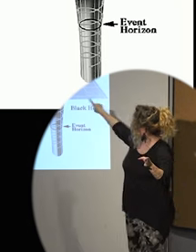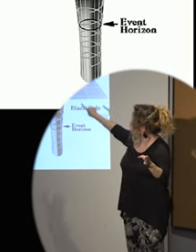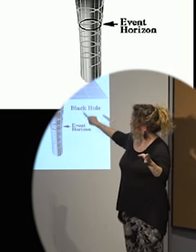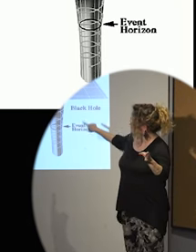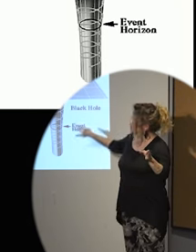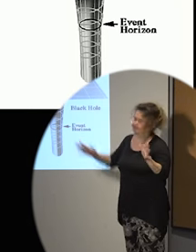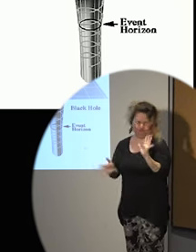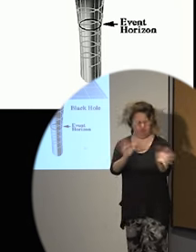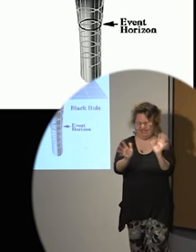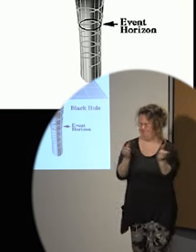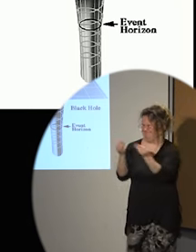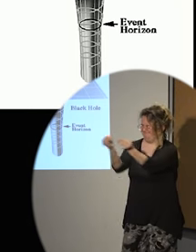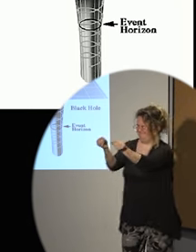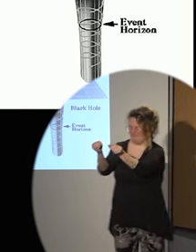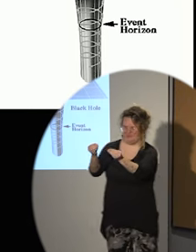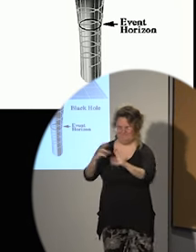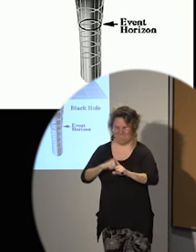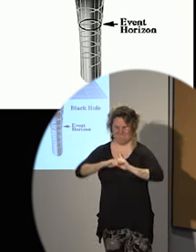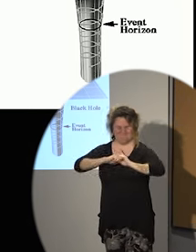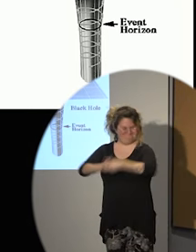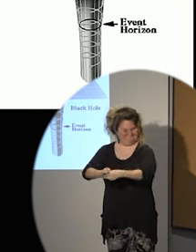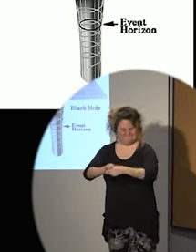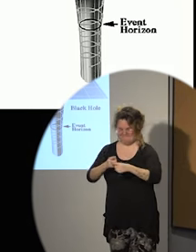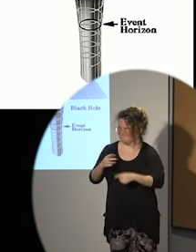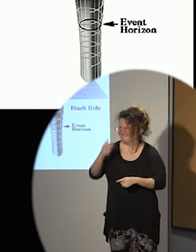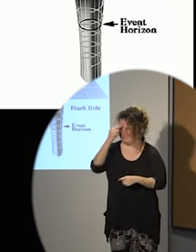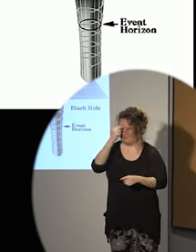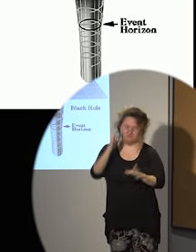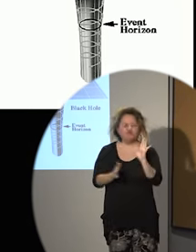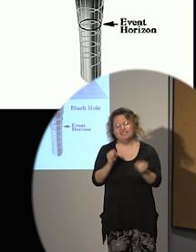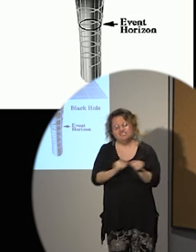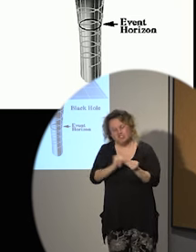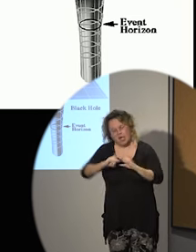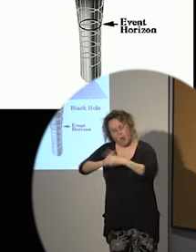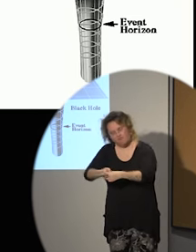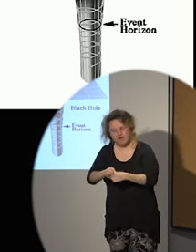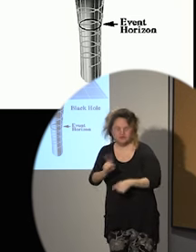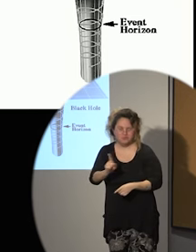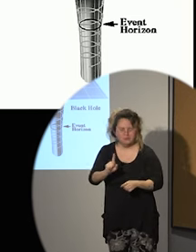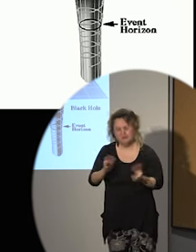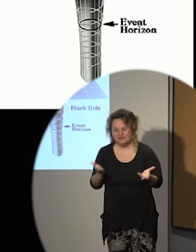ça qui peut peut-être vous convaincre, peut-être, je n'irai pas jusque-là, mais c'est que